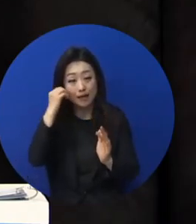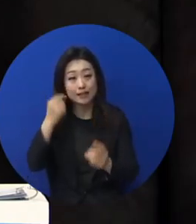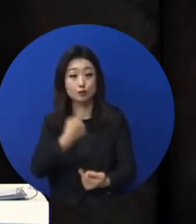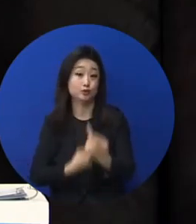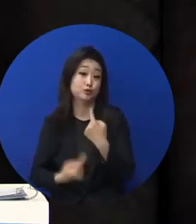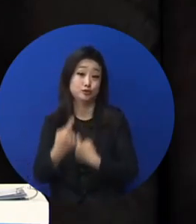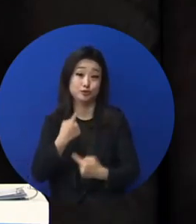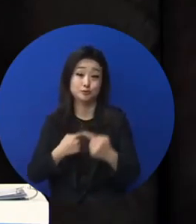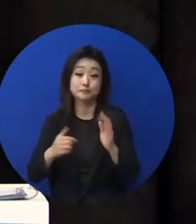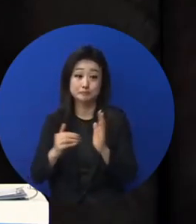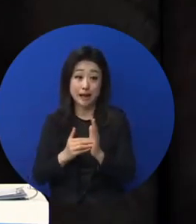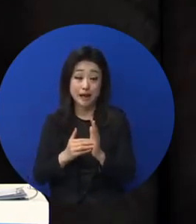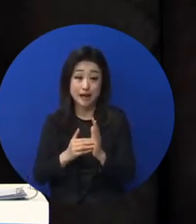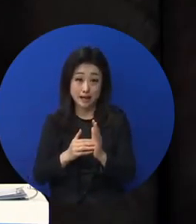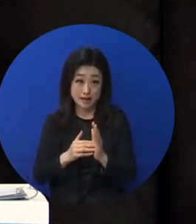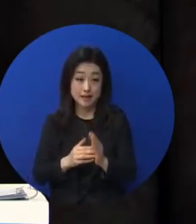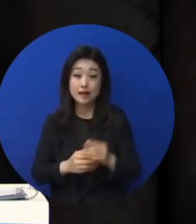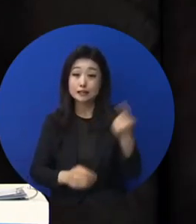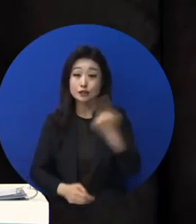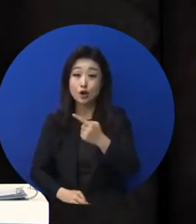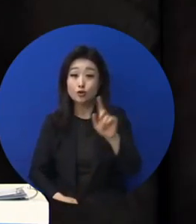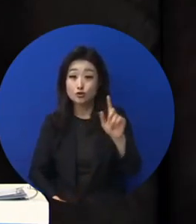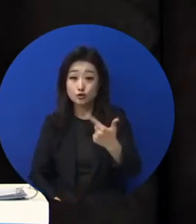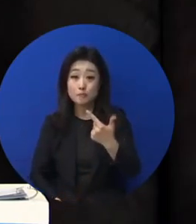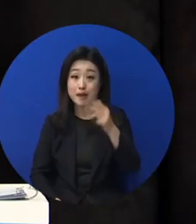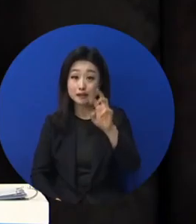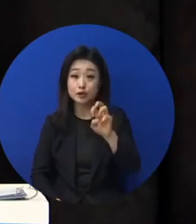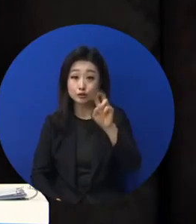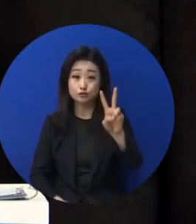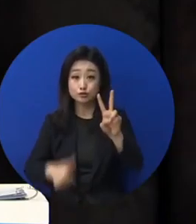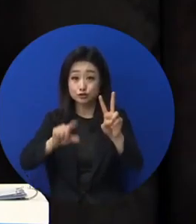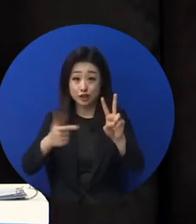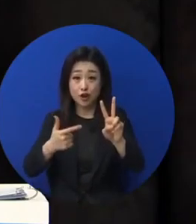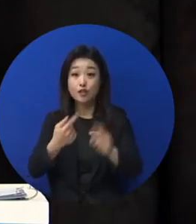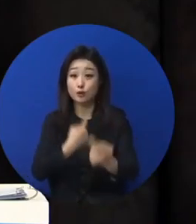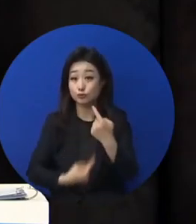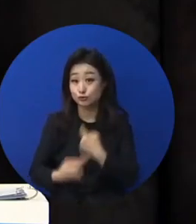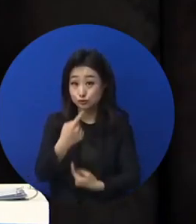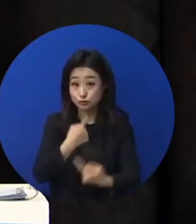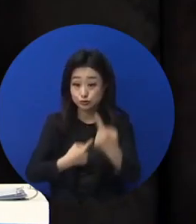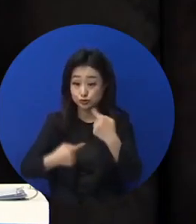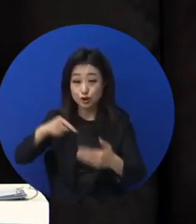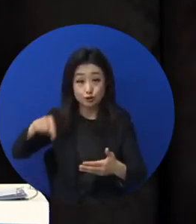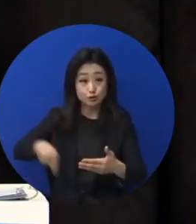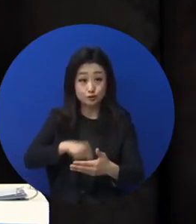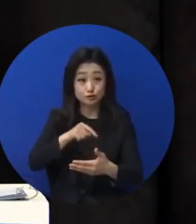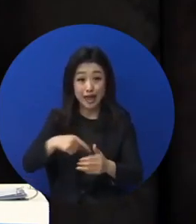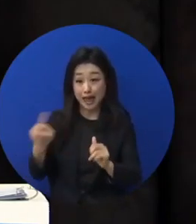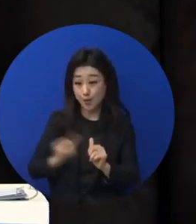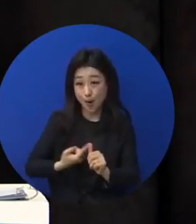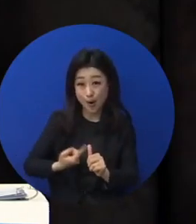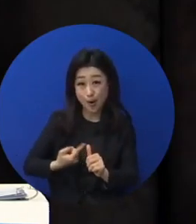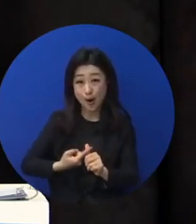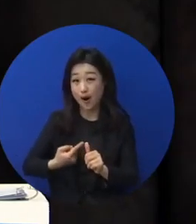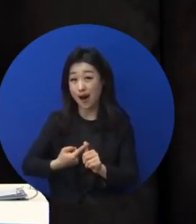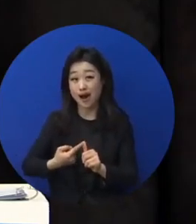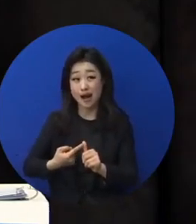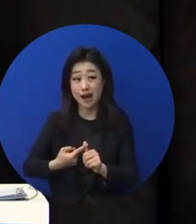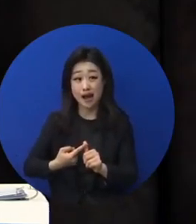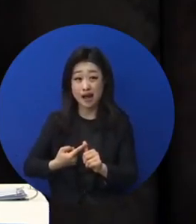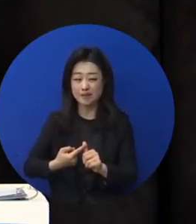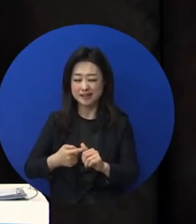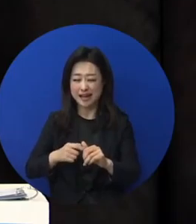받았습니다. 아, 질문은 총 1,632건이 접수가 됐고요. 이 중에서 욕설, 비방, 특정인